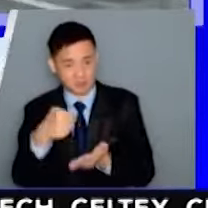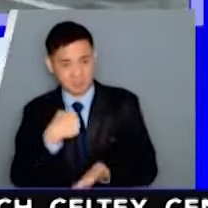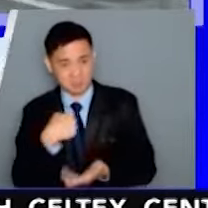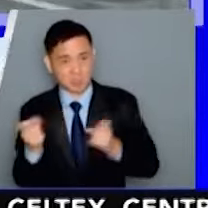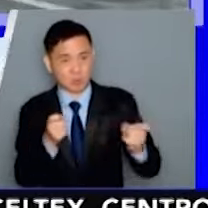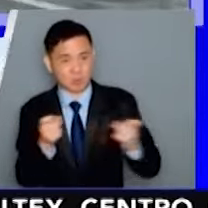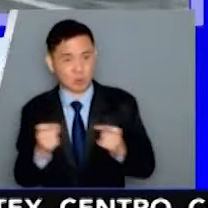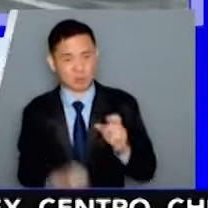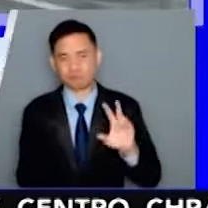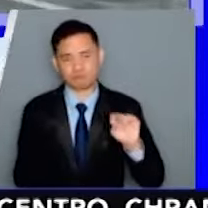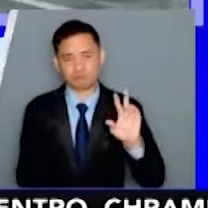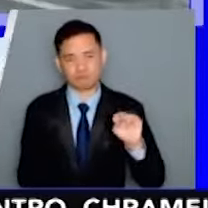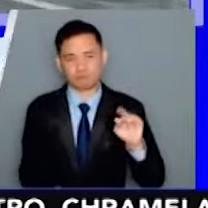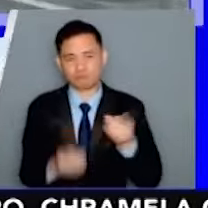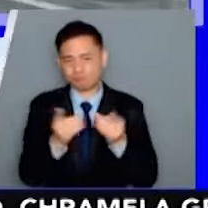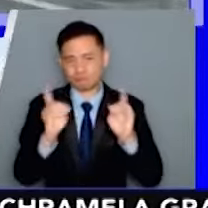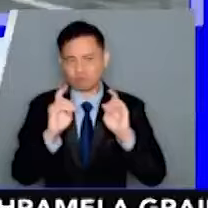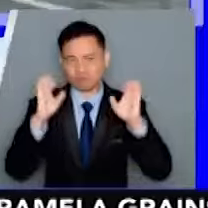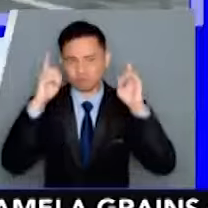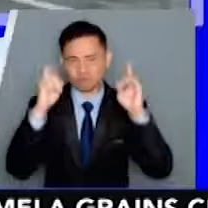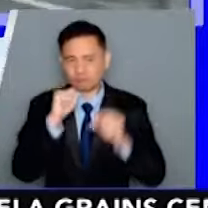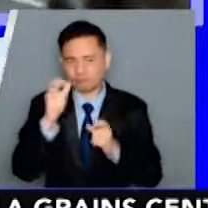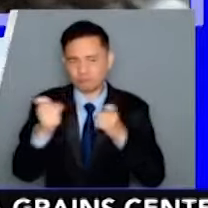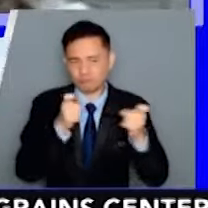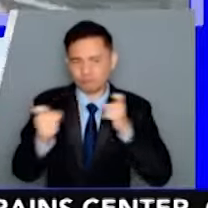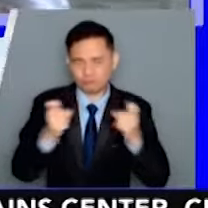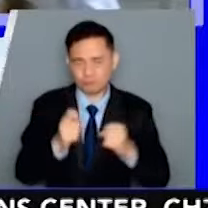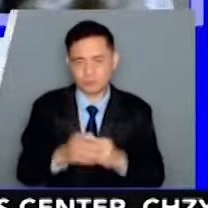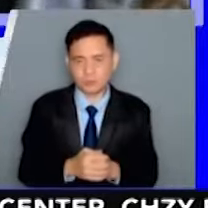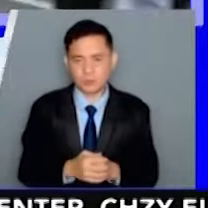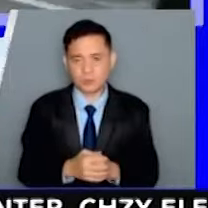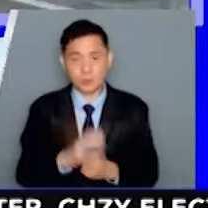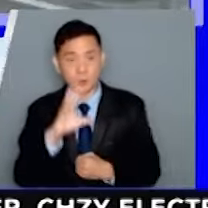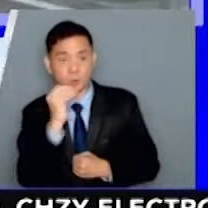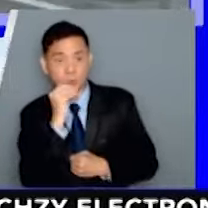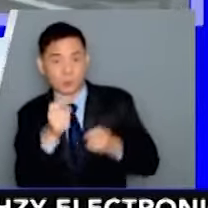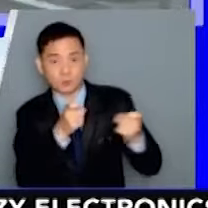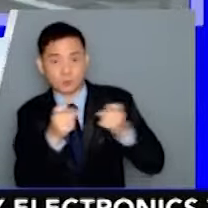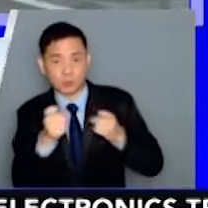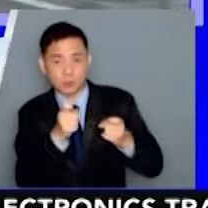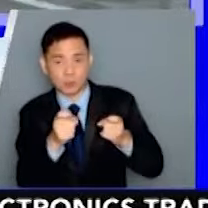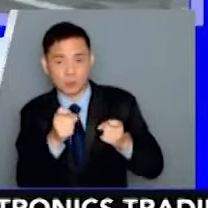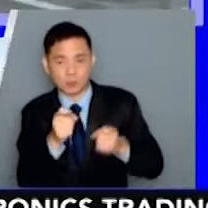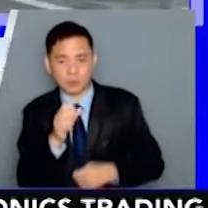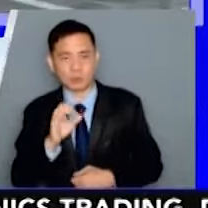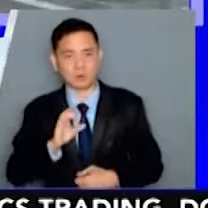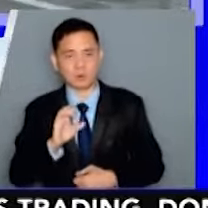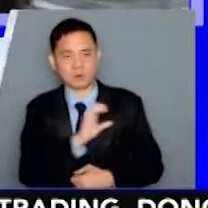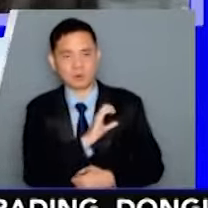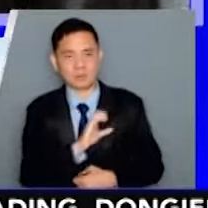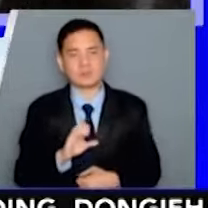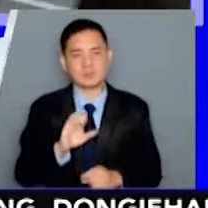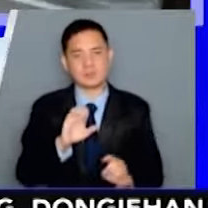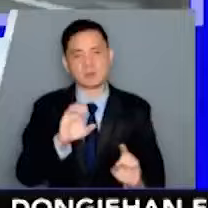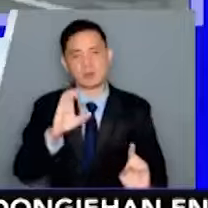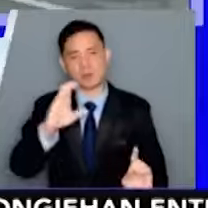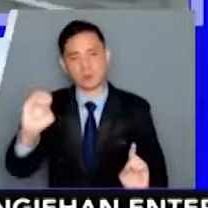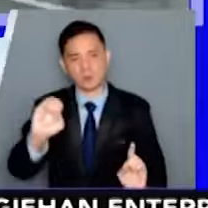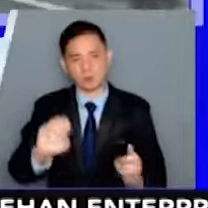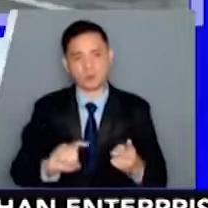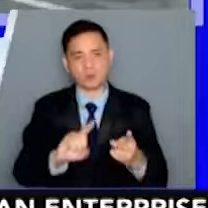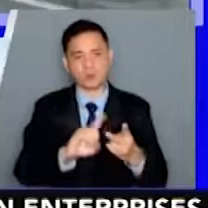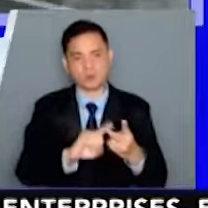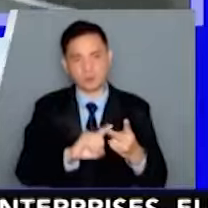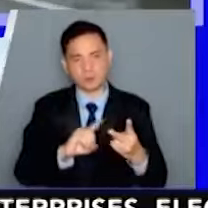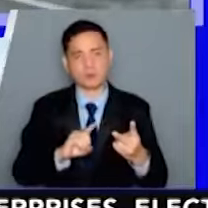of Education. Controlled yon ni Congressman Zaldico at Congressman Martin